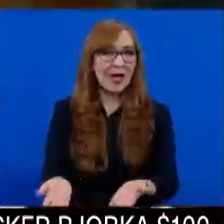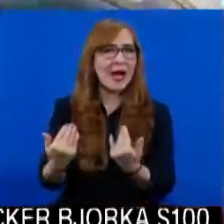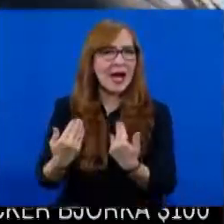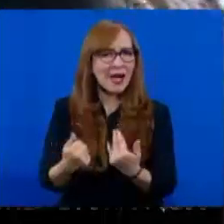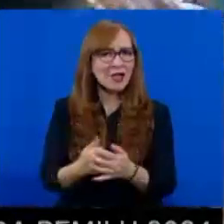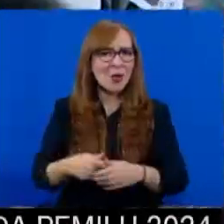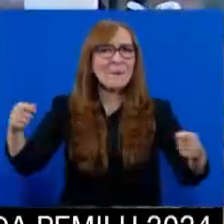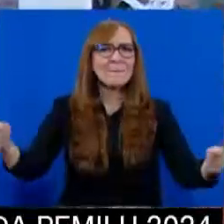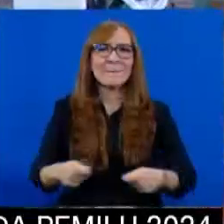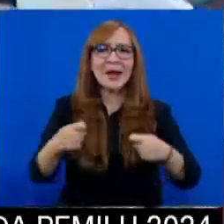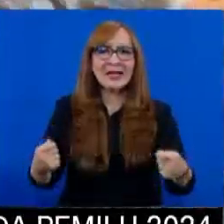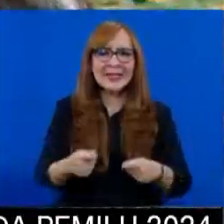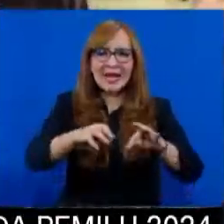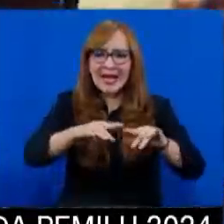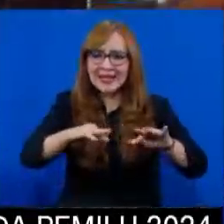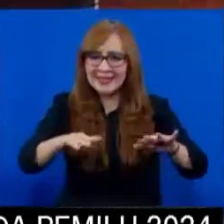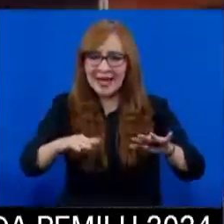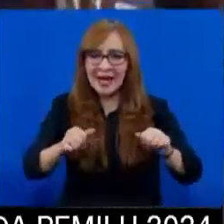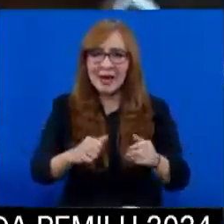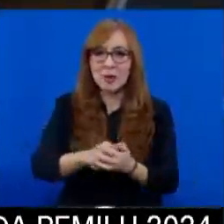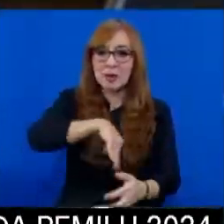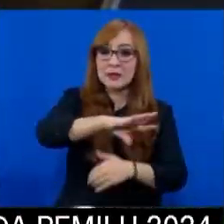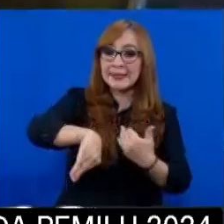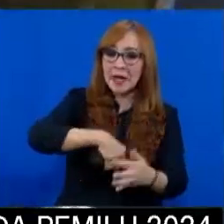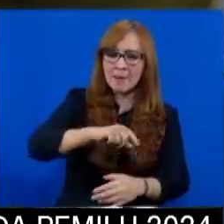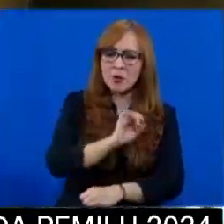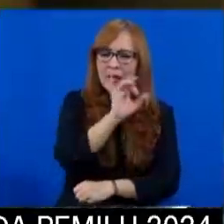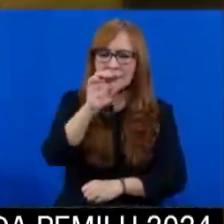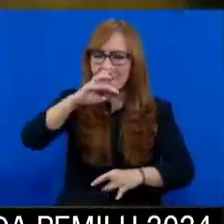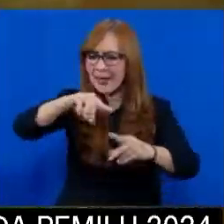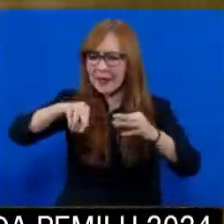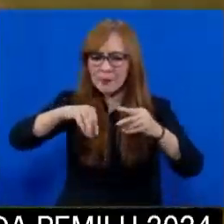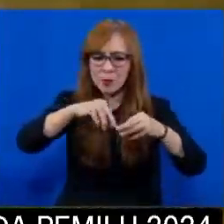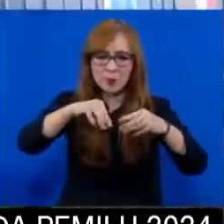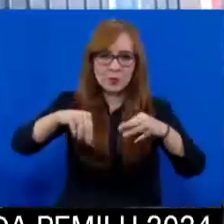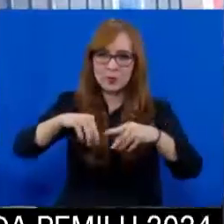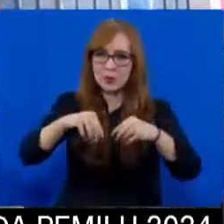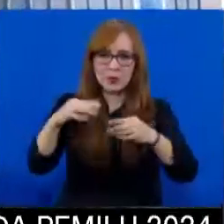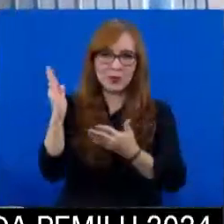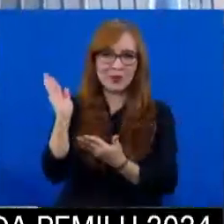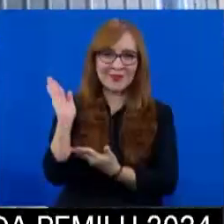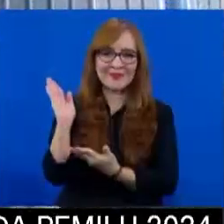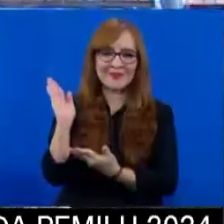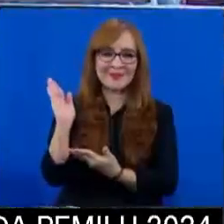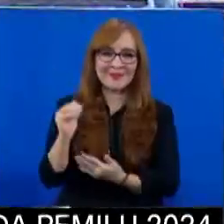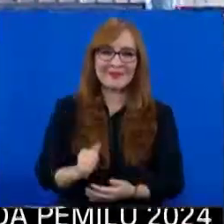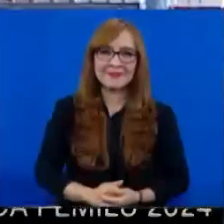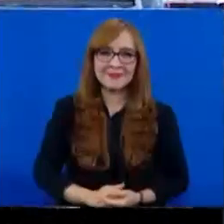bumbu halus. Seperti jahe, lengkuas, bawang merah, dan putih, cabai merah, kacang mede, sampai